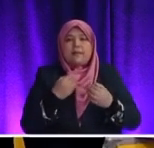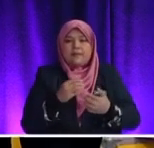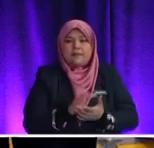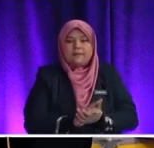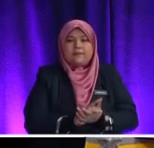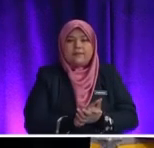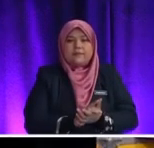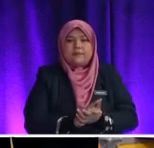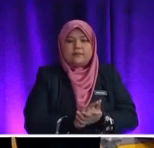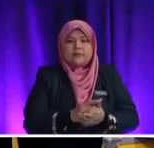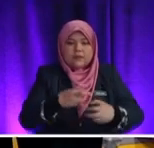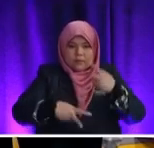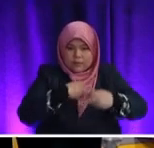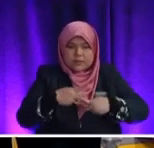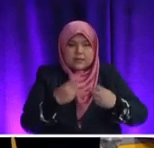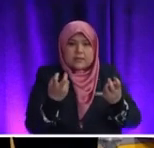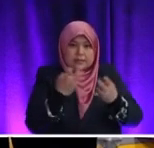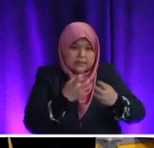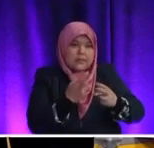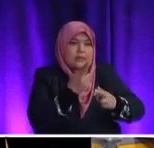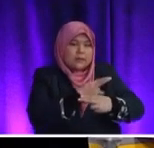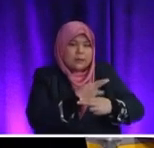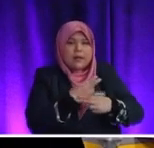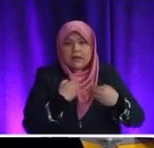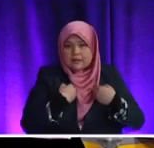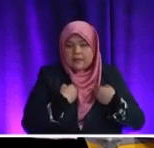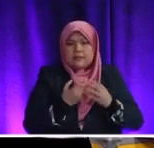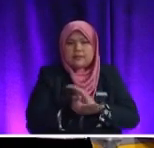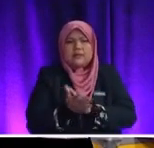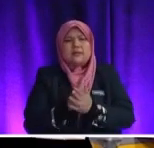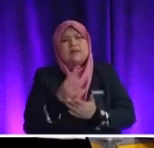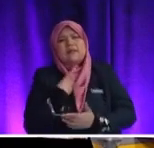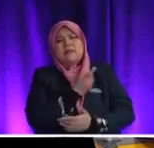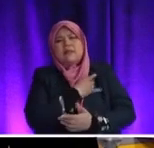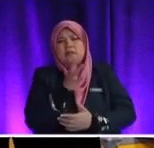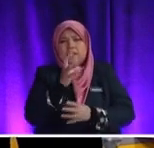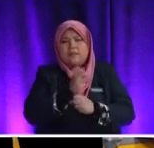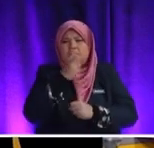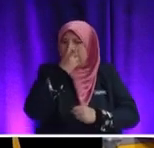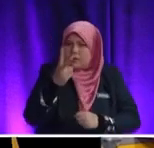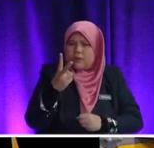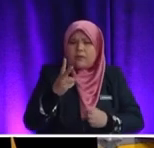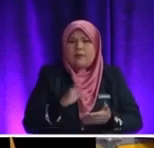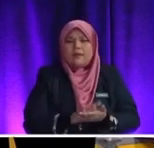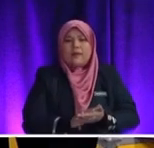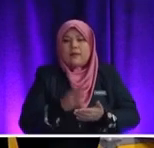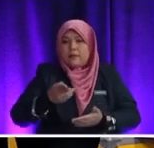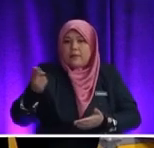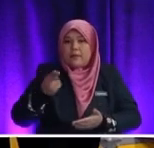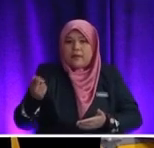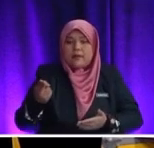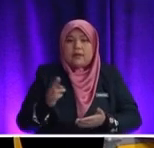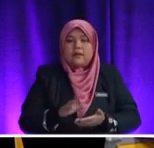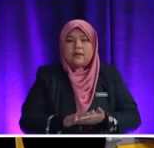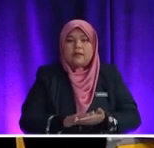apabila proses elektrolisis sebelah question jadilah kita dapat lihat bahan yang terhasil di